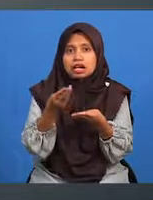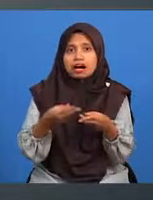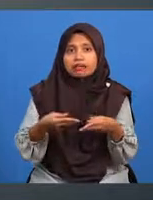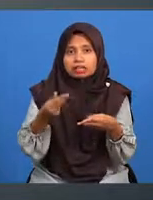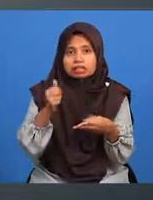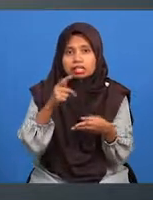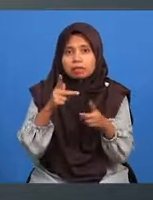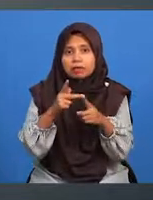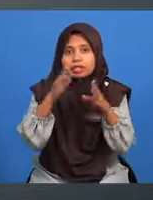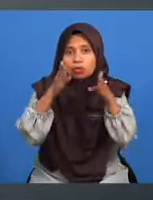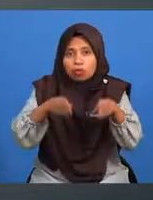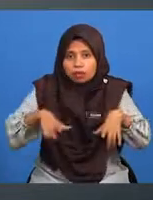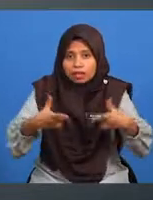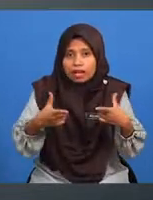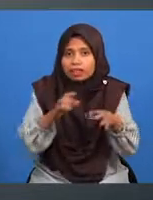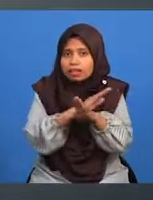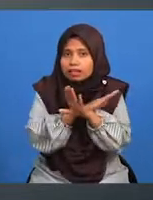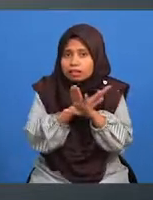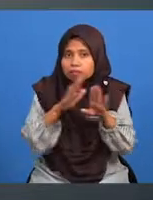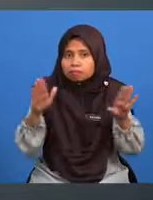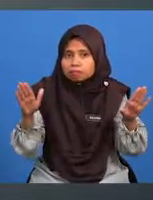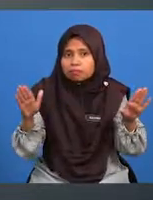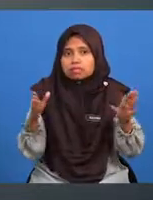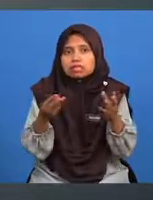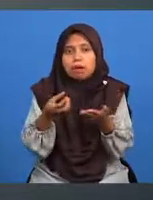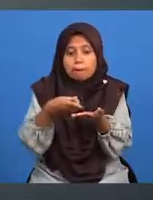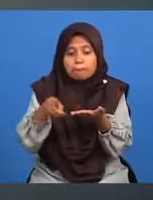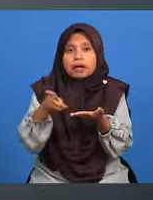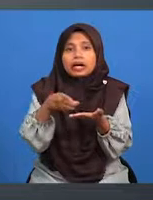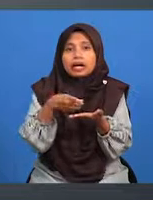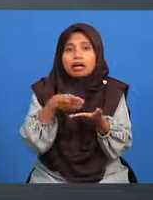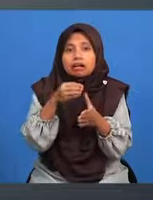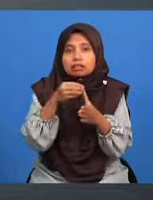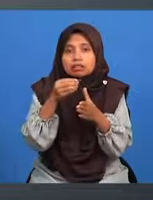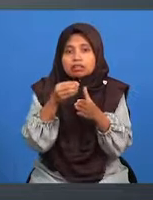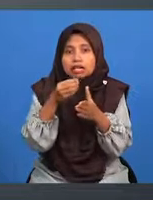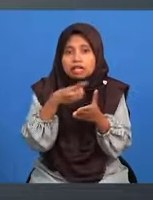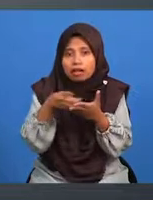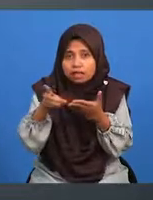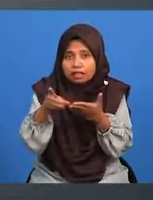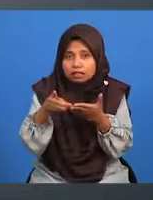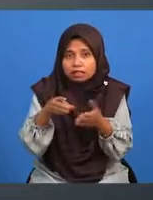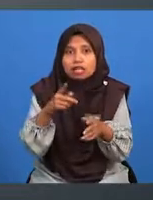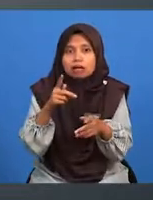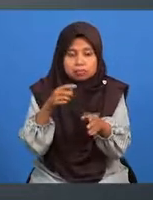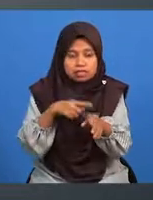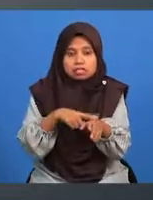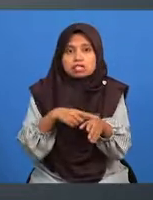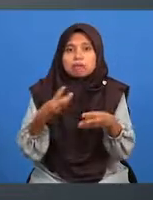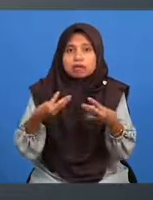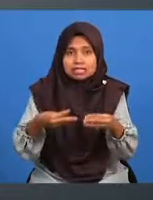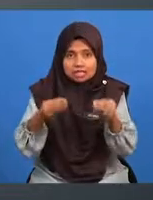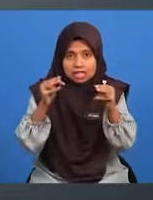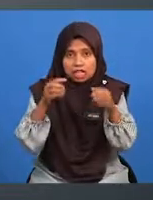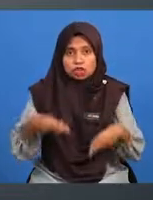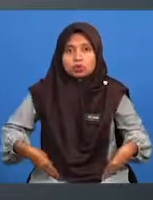harta kepada orang lain tanpa sebarang bayaran atau balasan ketika masih hidup